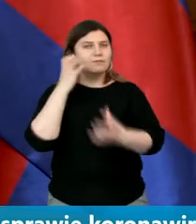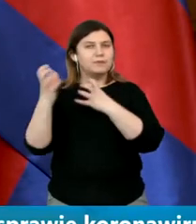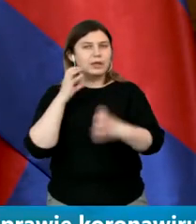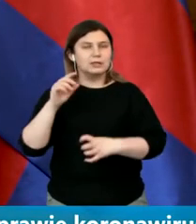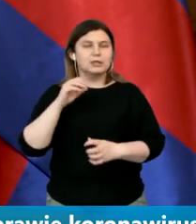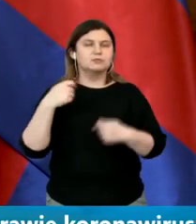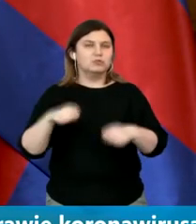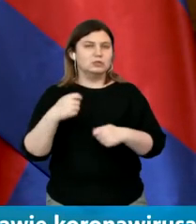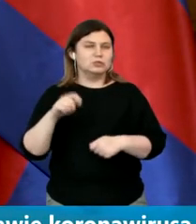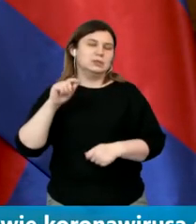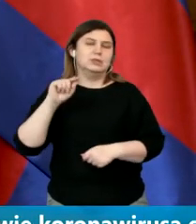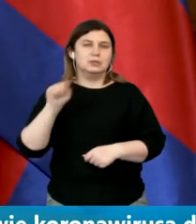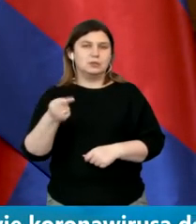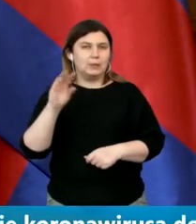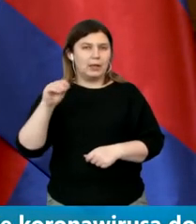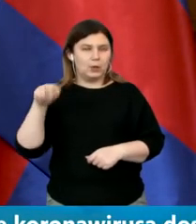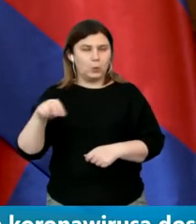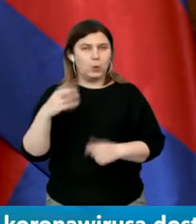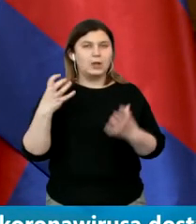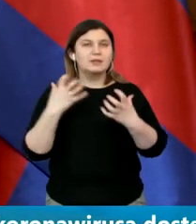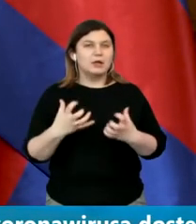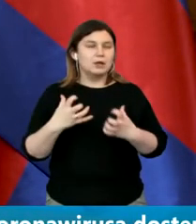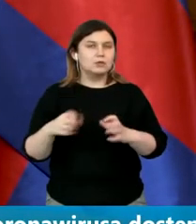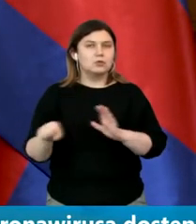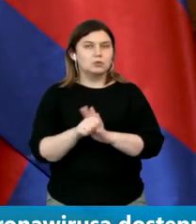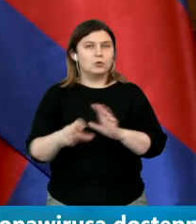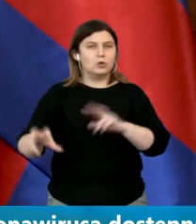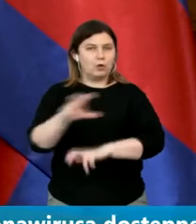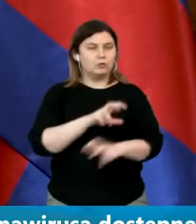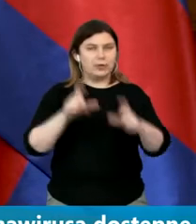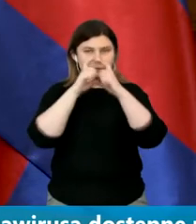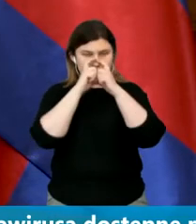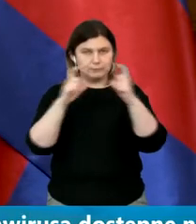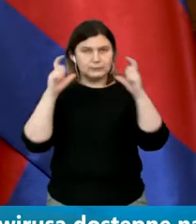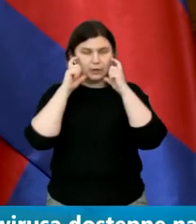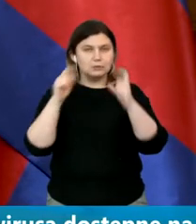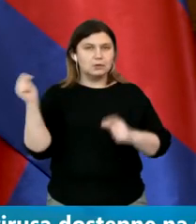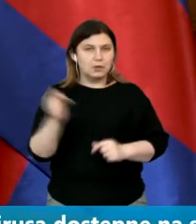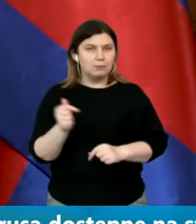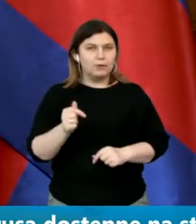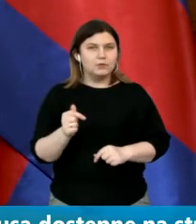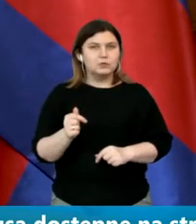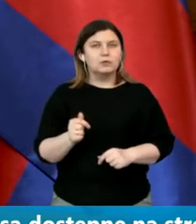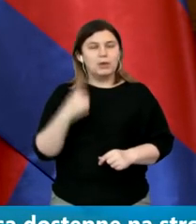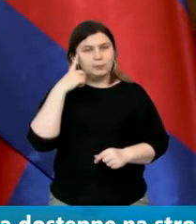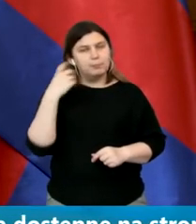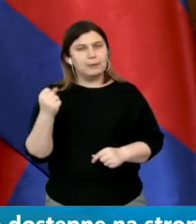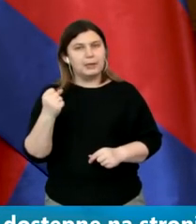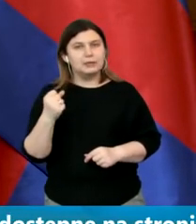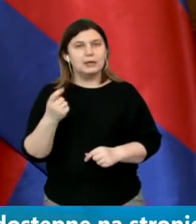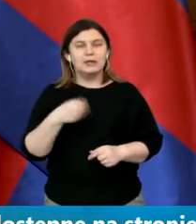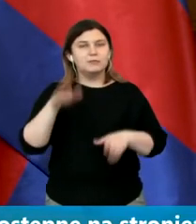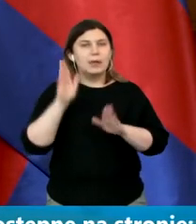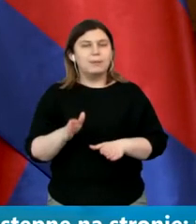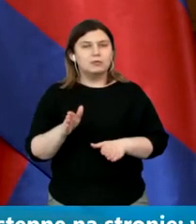www.wiadomości.szczecin.eu. Polecam, zachęcam do noszenia maseczek. Przypominam, że nie będzie już